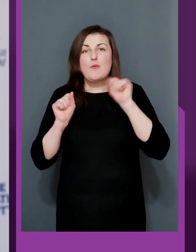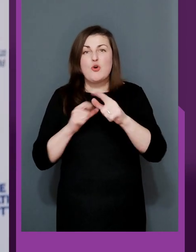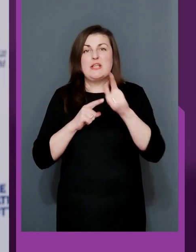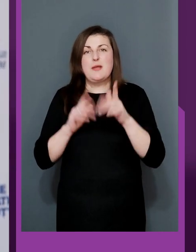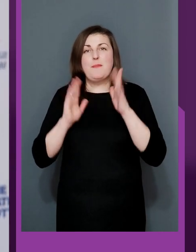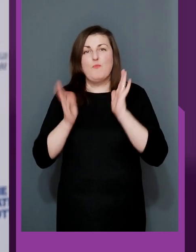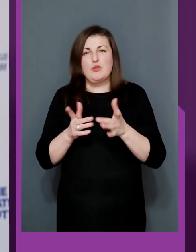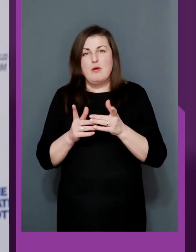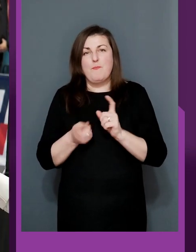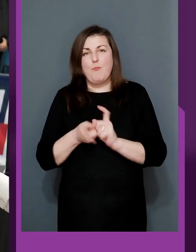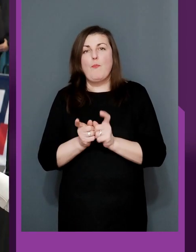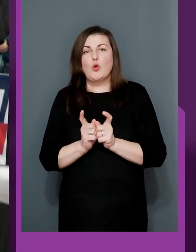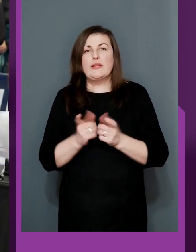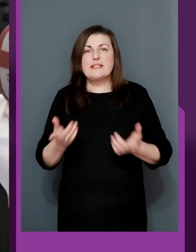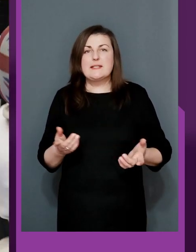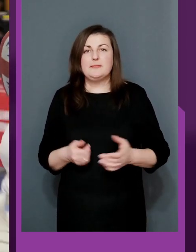ним буде